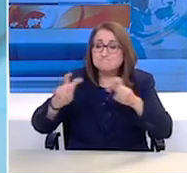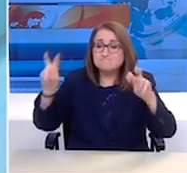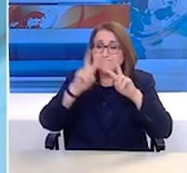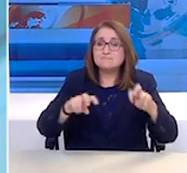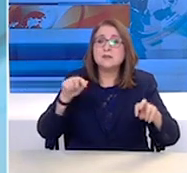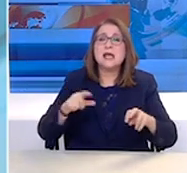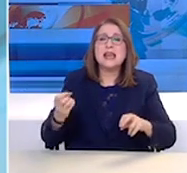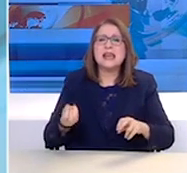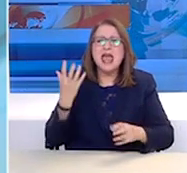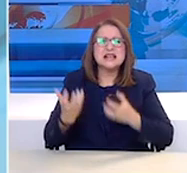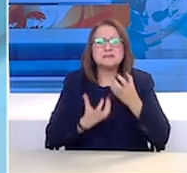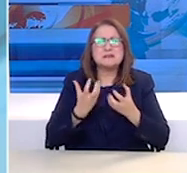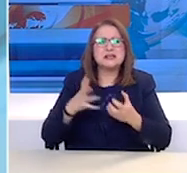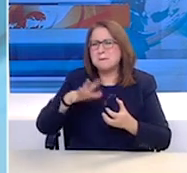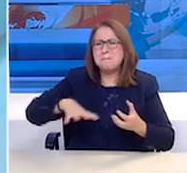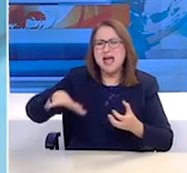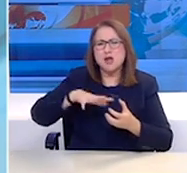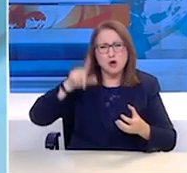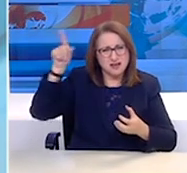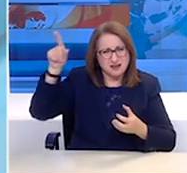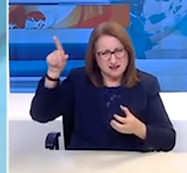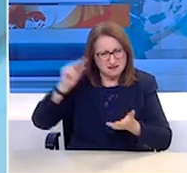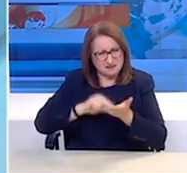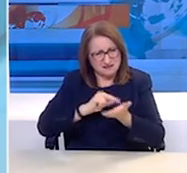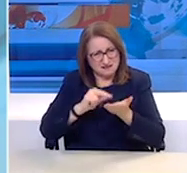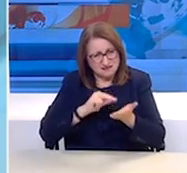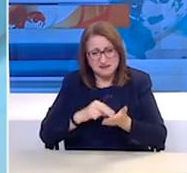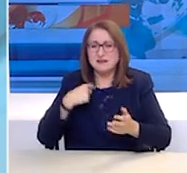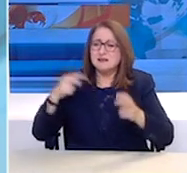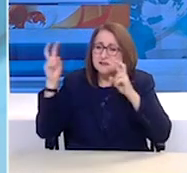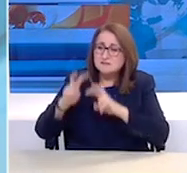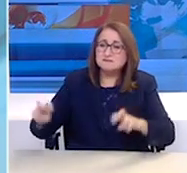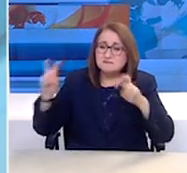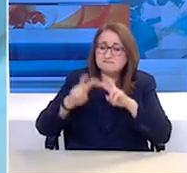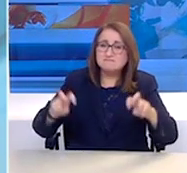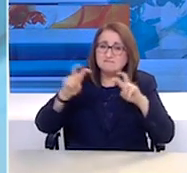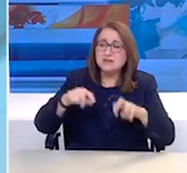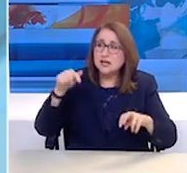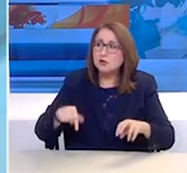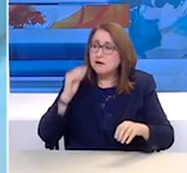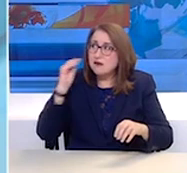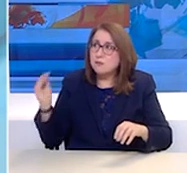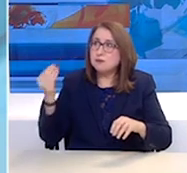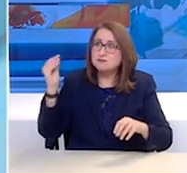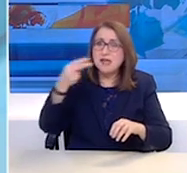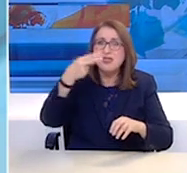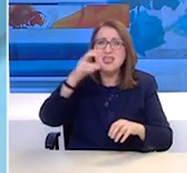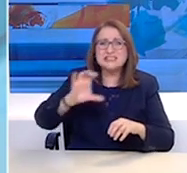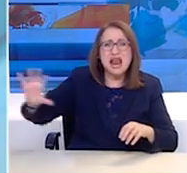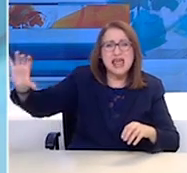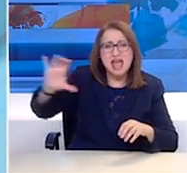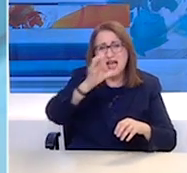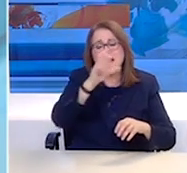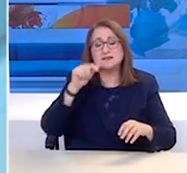κρουσμάτων της Νέας Σμύρνης και της διαντίδρασης επαφών και επισκέψεων που παρατηρήθηκε στην ευρύτερη περιοχή της Θεσσαλίας. Αυτή τη στιγμή